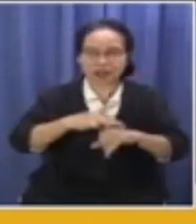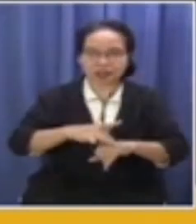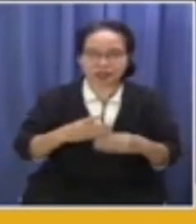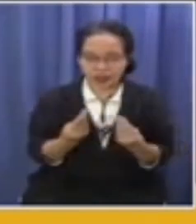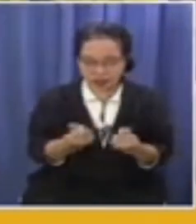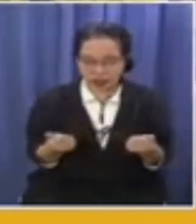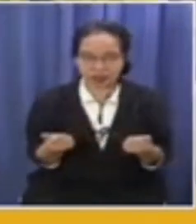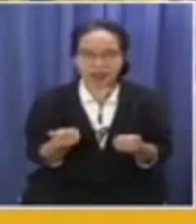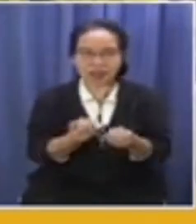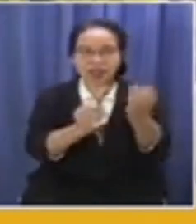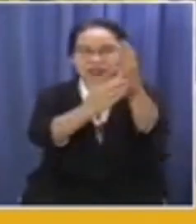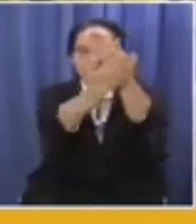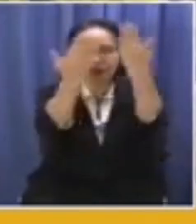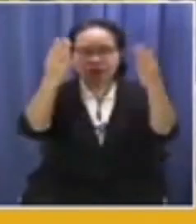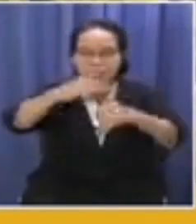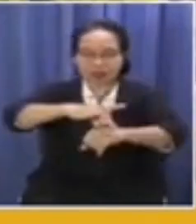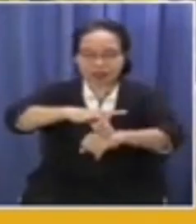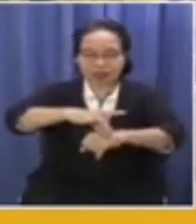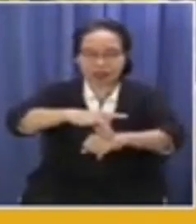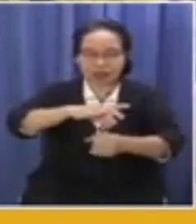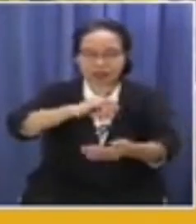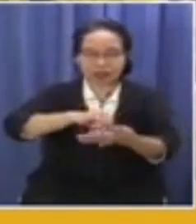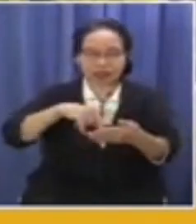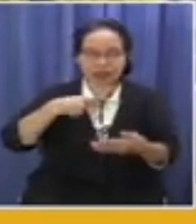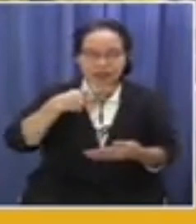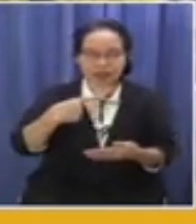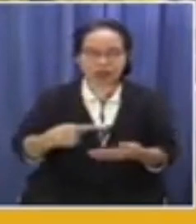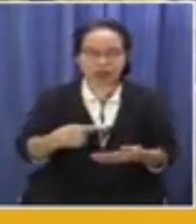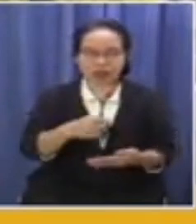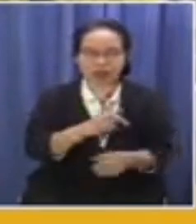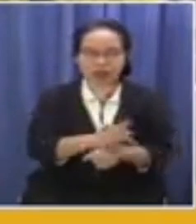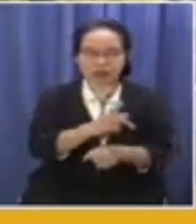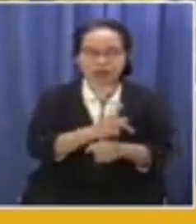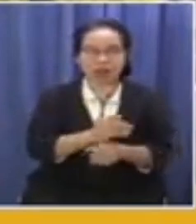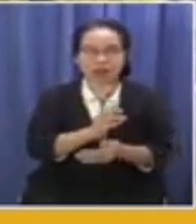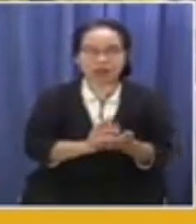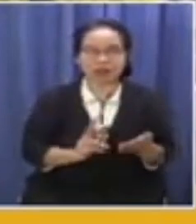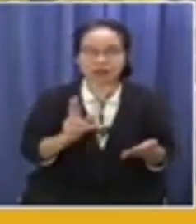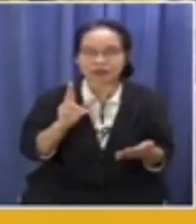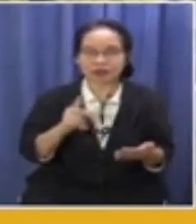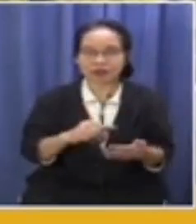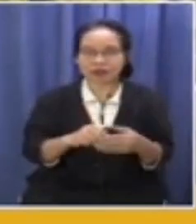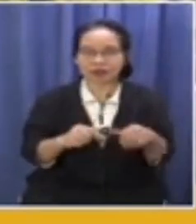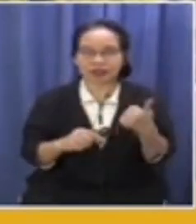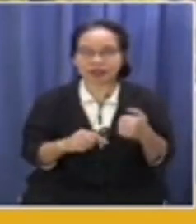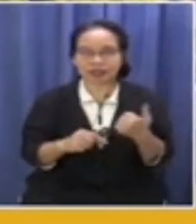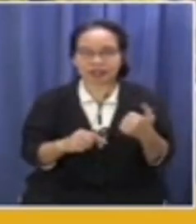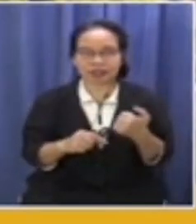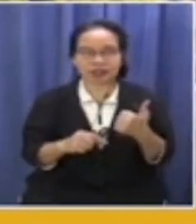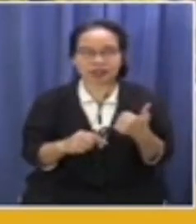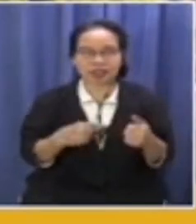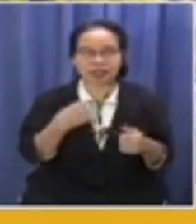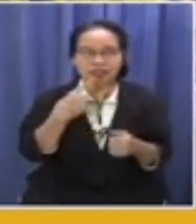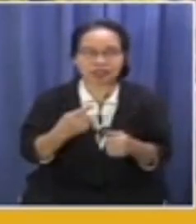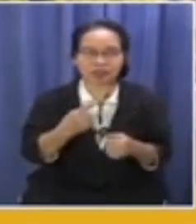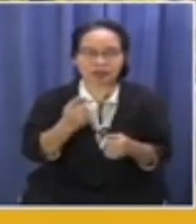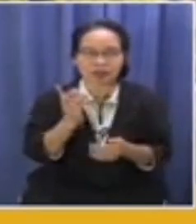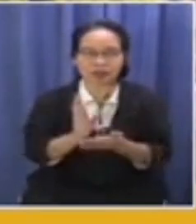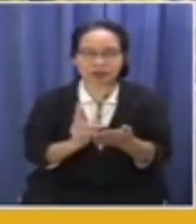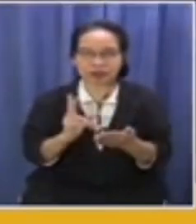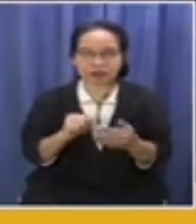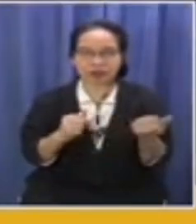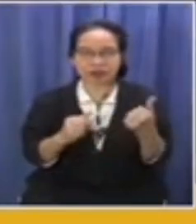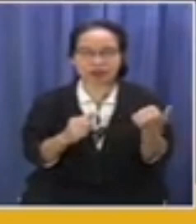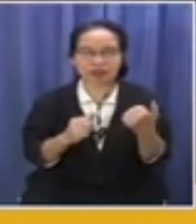mawawala na yung langit at lupa yun po yung sinasabi ni Pedro sa 310 sabi niya doun sa